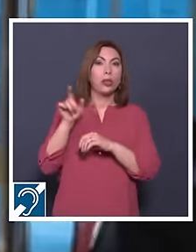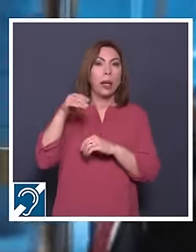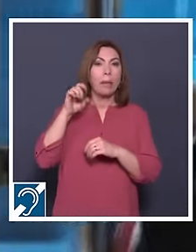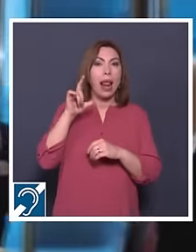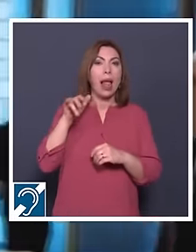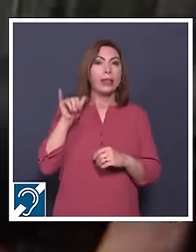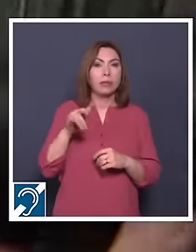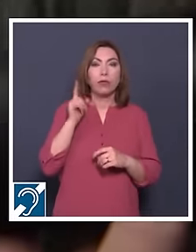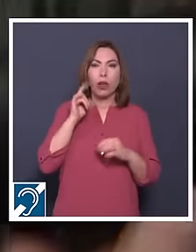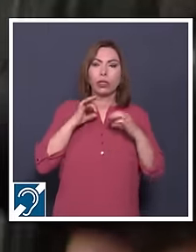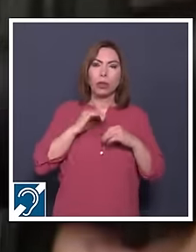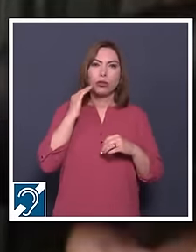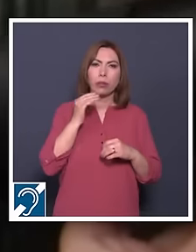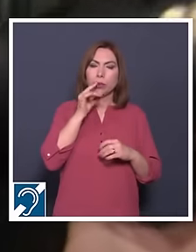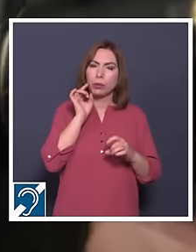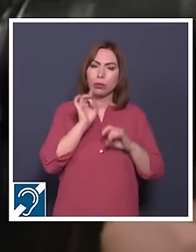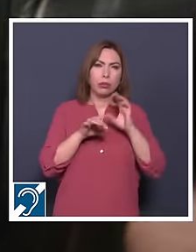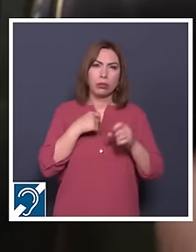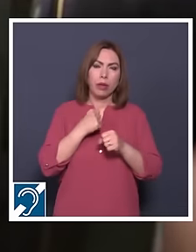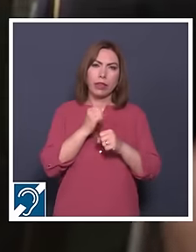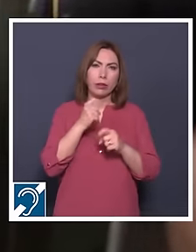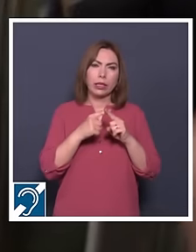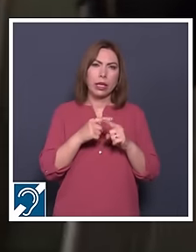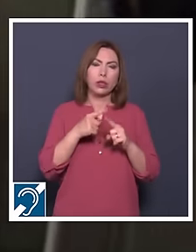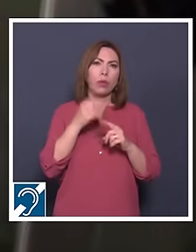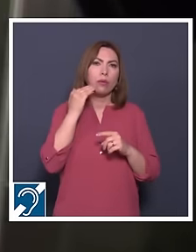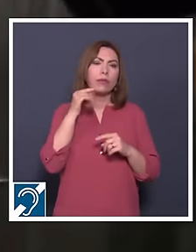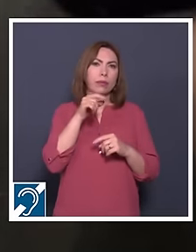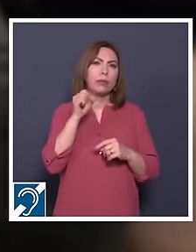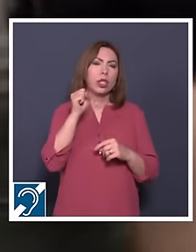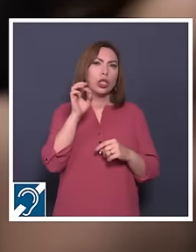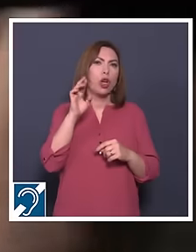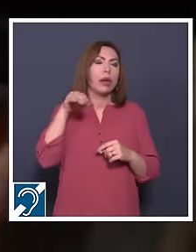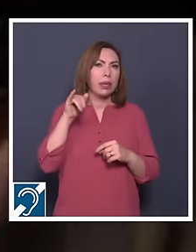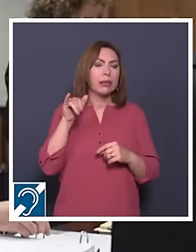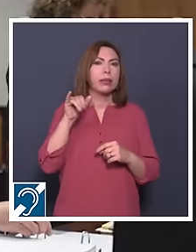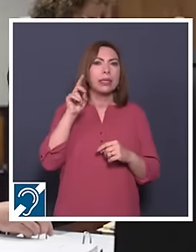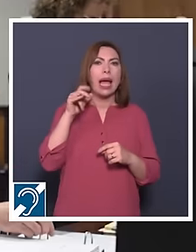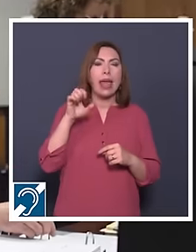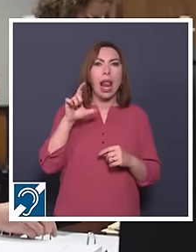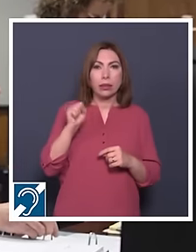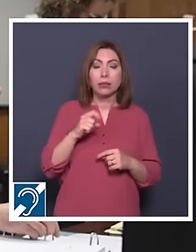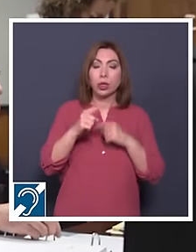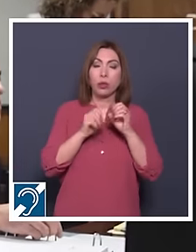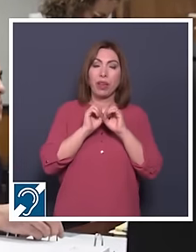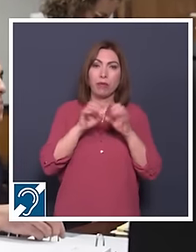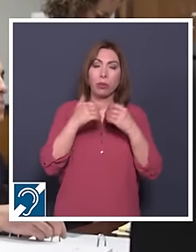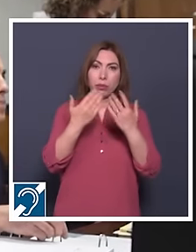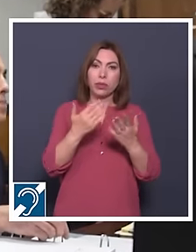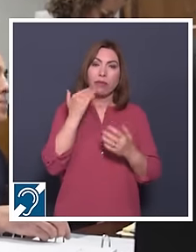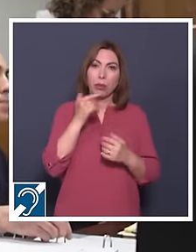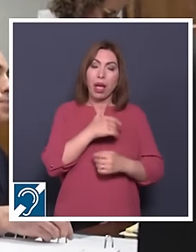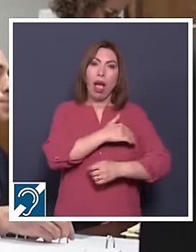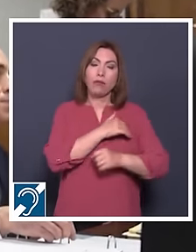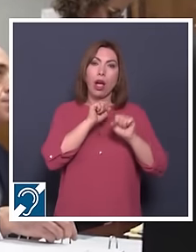președinte american neagă vehement relația sexuală pe care ar fi avut-o cu Daniels. În urma detaliilor oferite de femeie, avocații apărării au